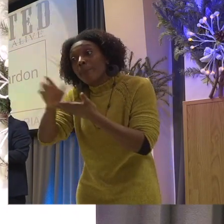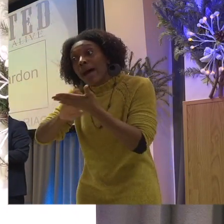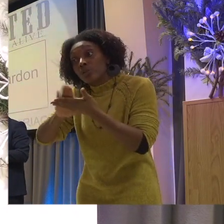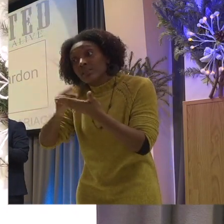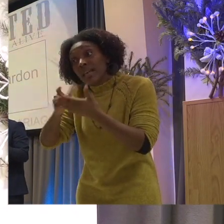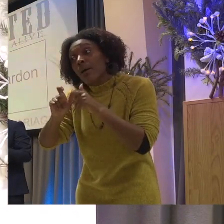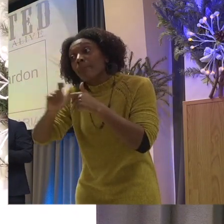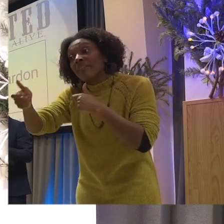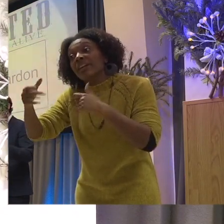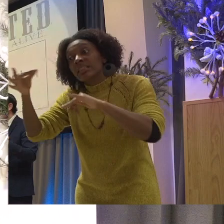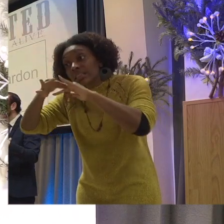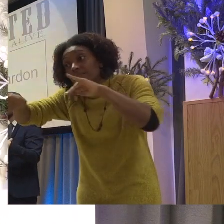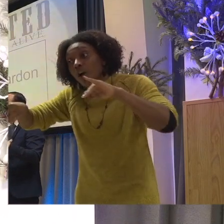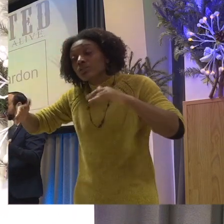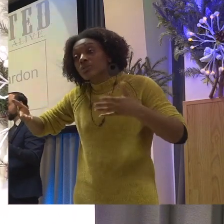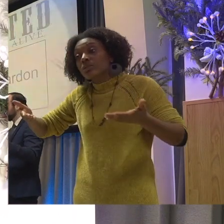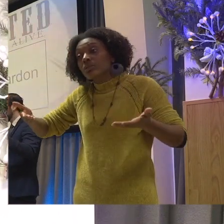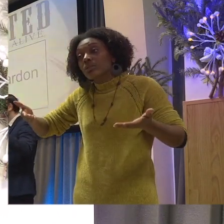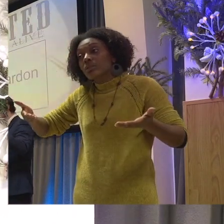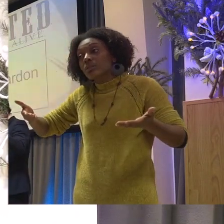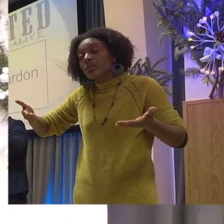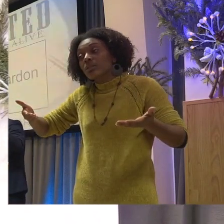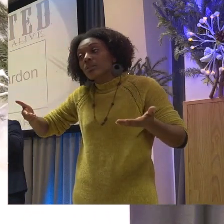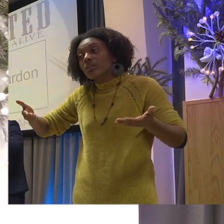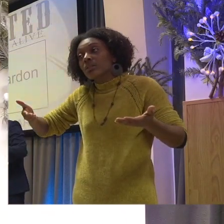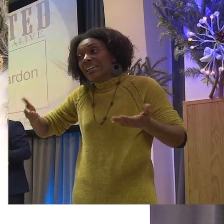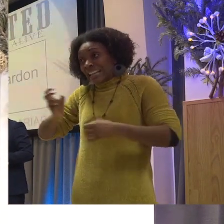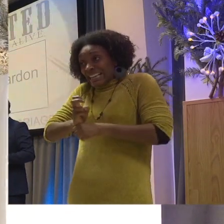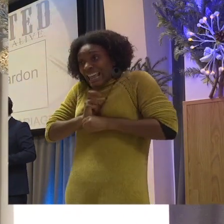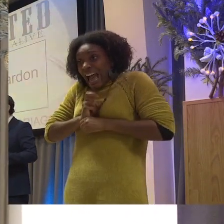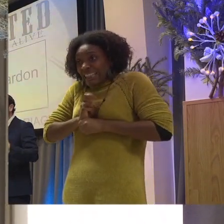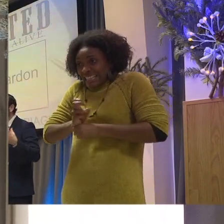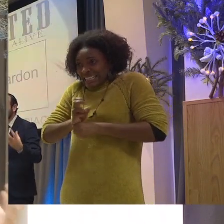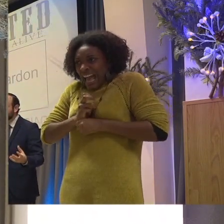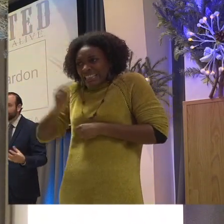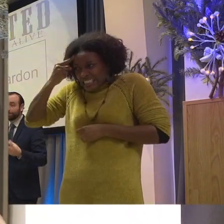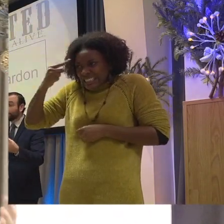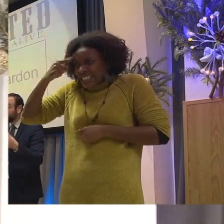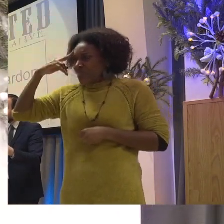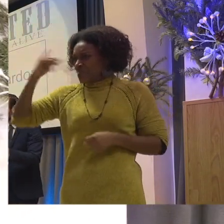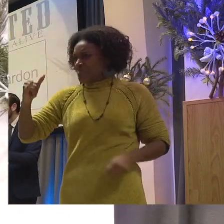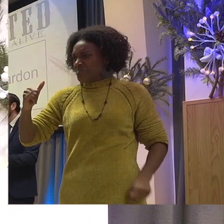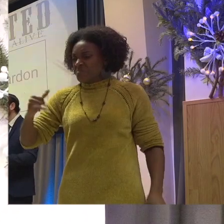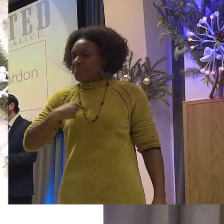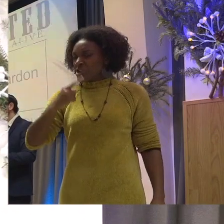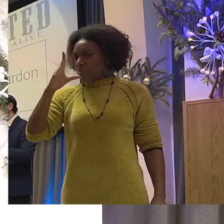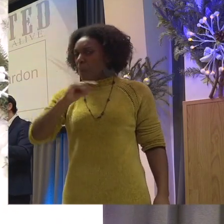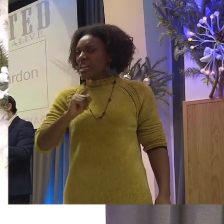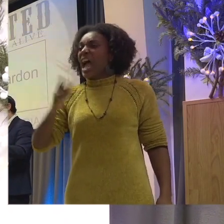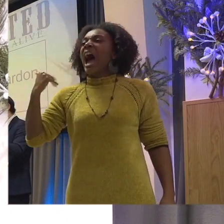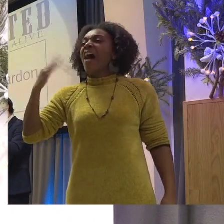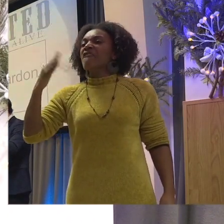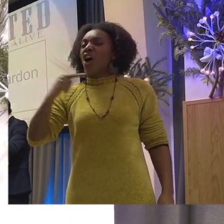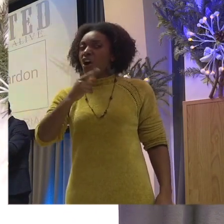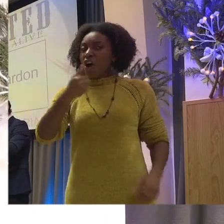que le mari et la femme retiennent des griefs contre son conjoint. Ce n'est pas bon. Si toi, mari,